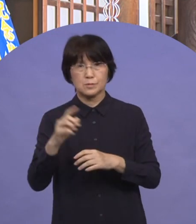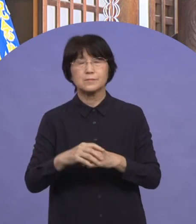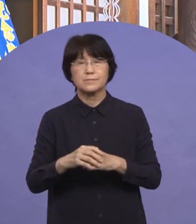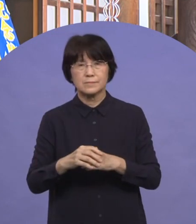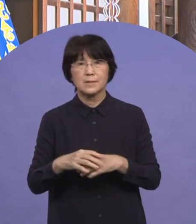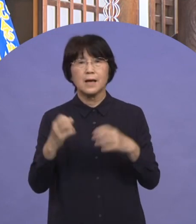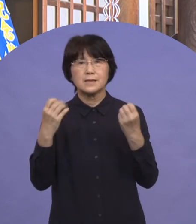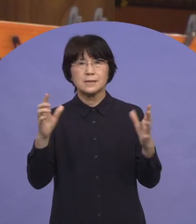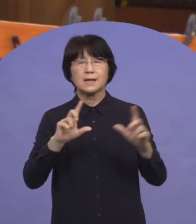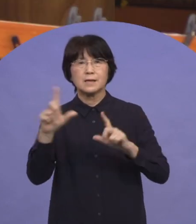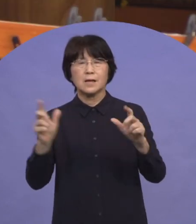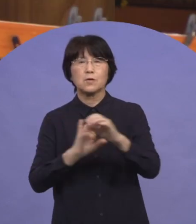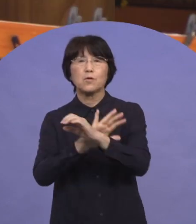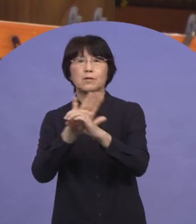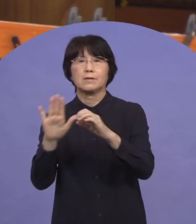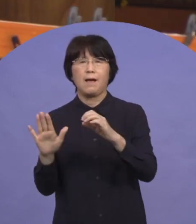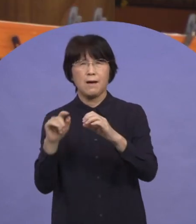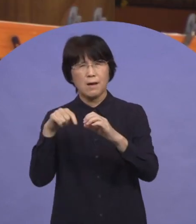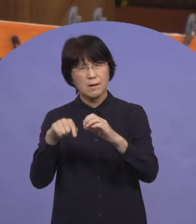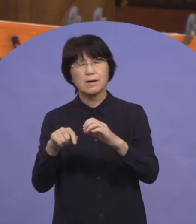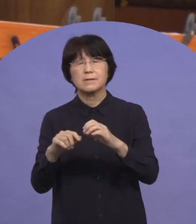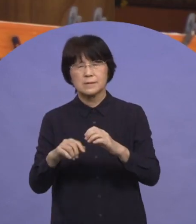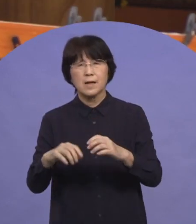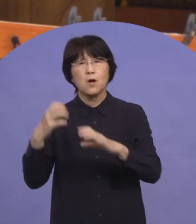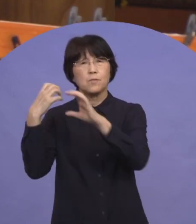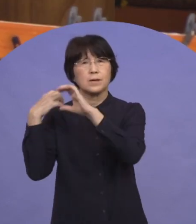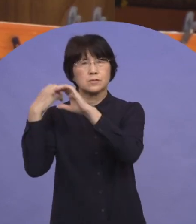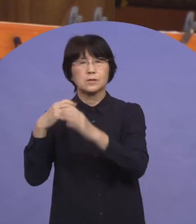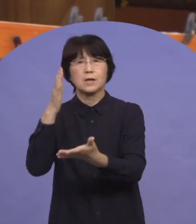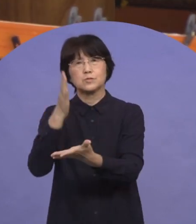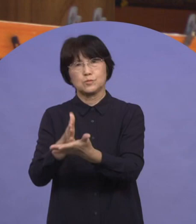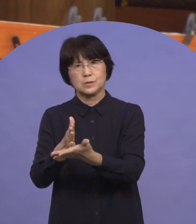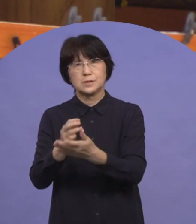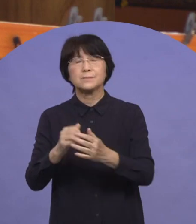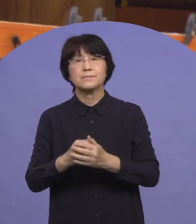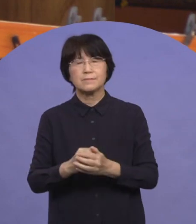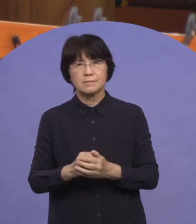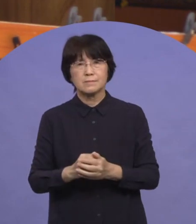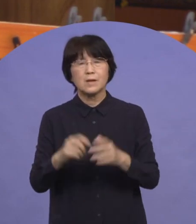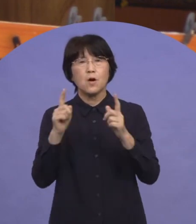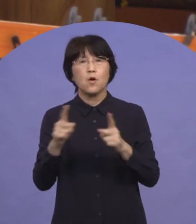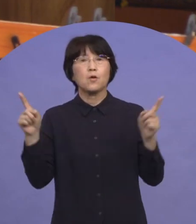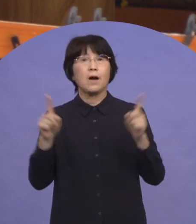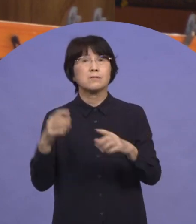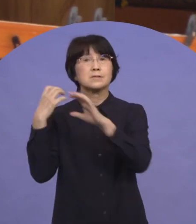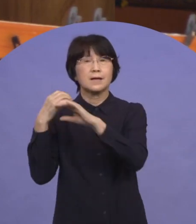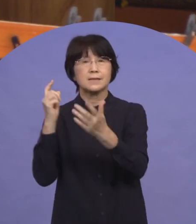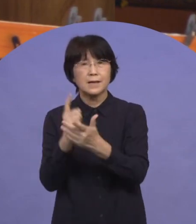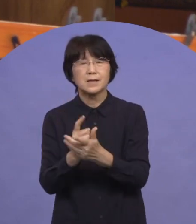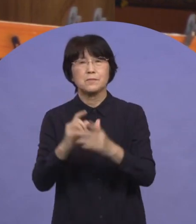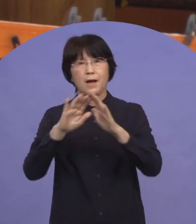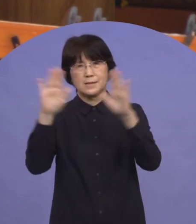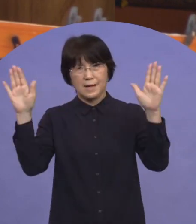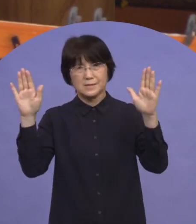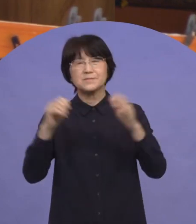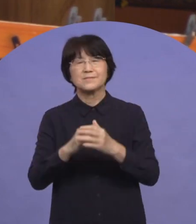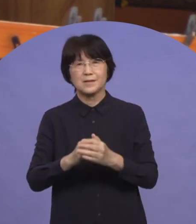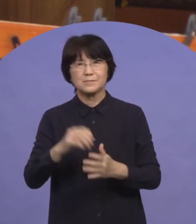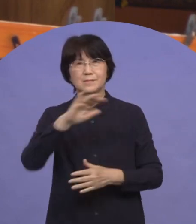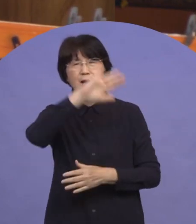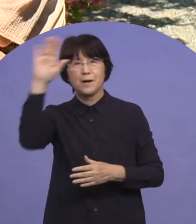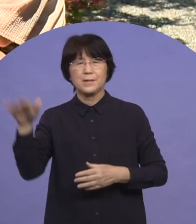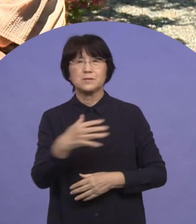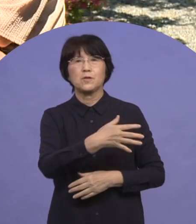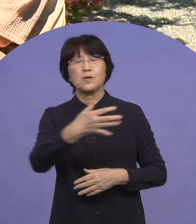型コロナウイルスの影響で祭り自体は中止となり、音楽祭だけでも開催しようと天の川